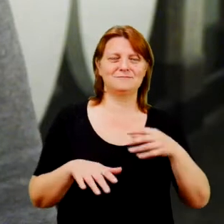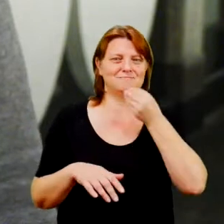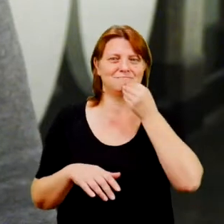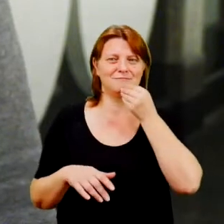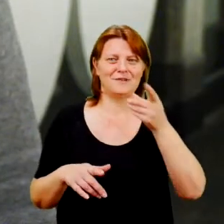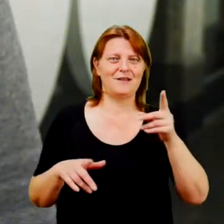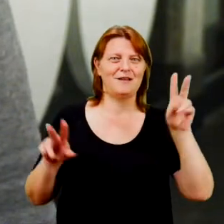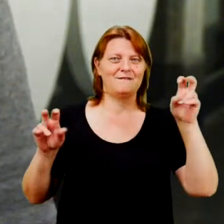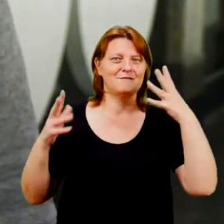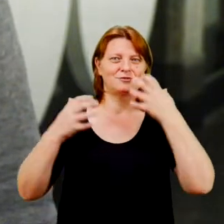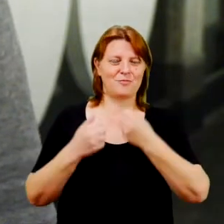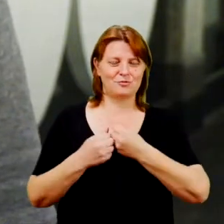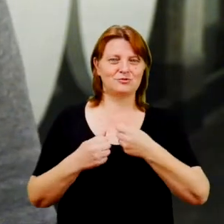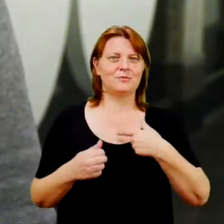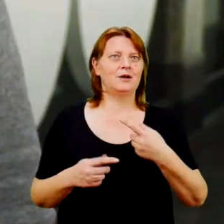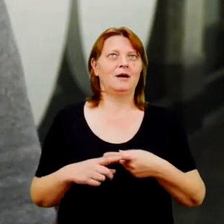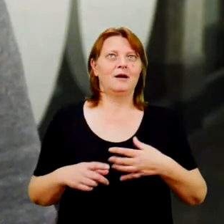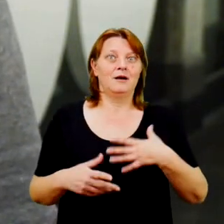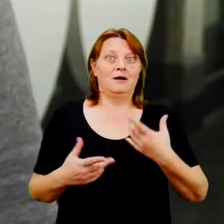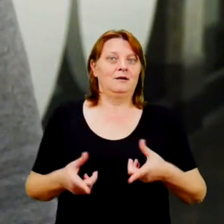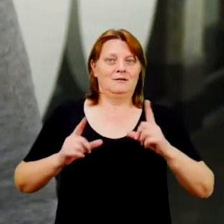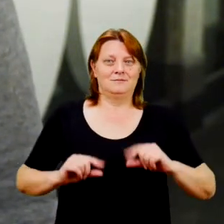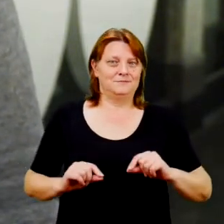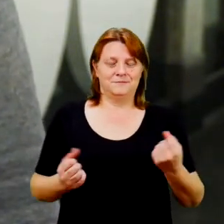w ciemności, bardzo mnie zaskoczyły.